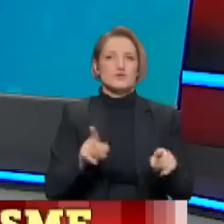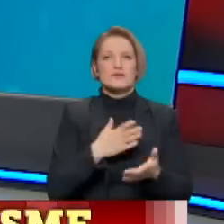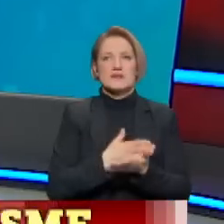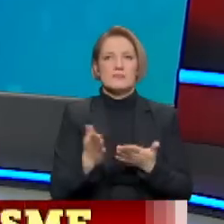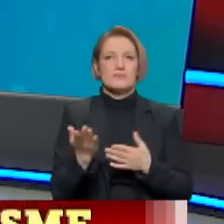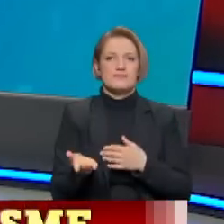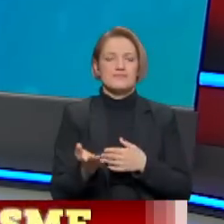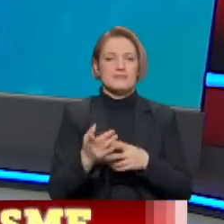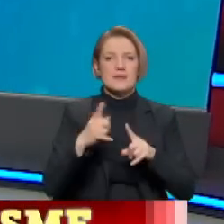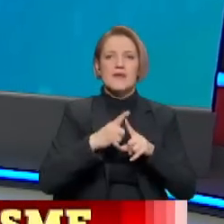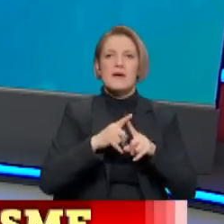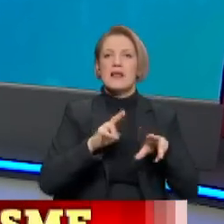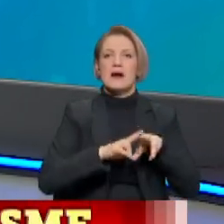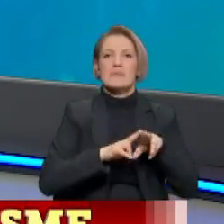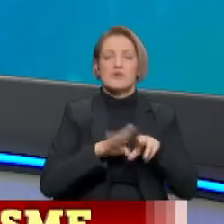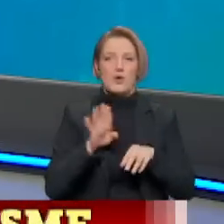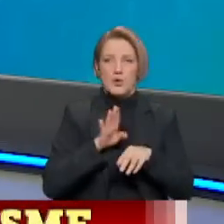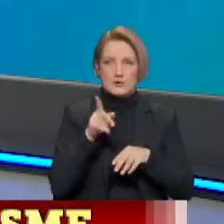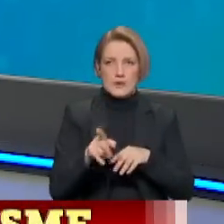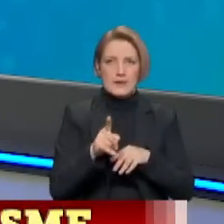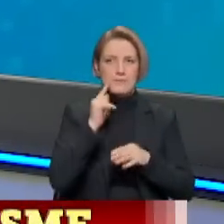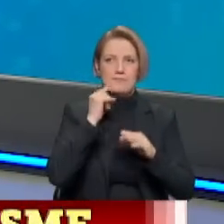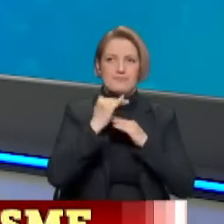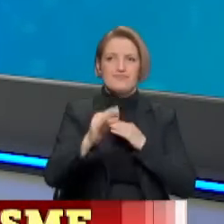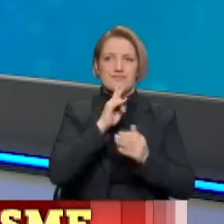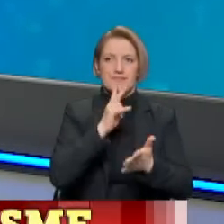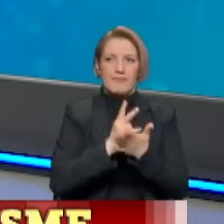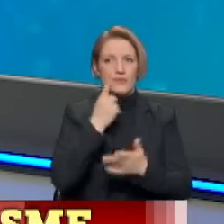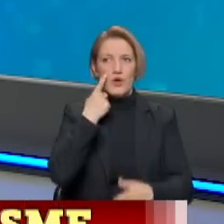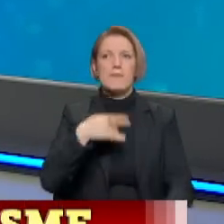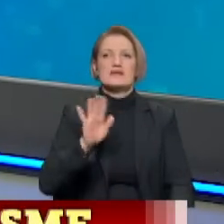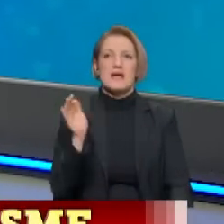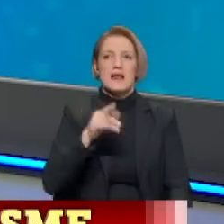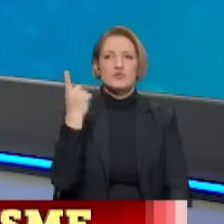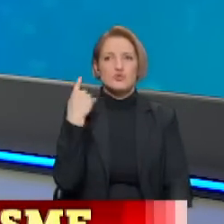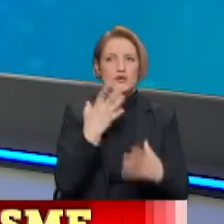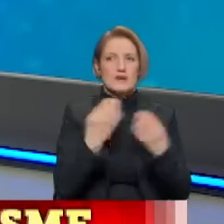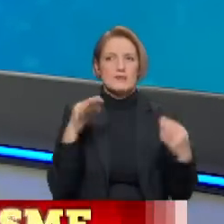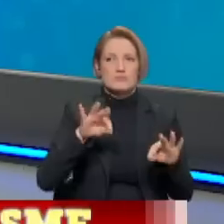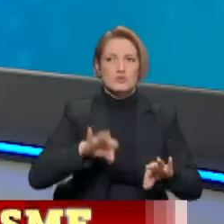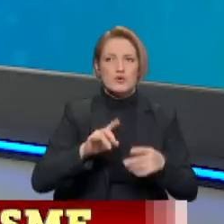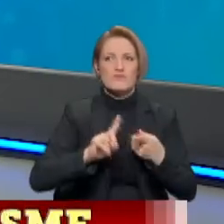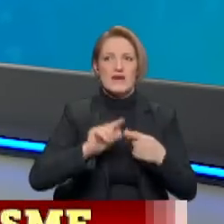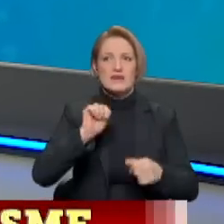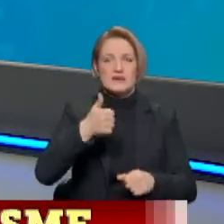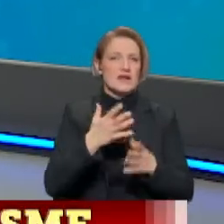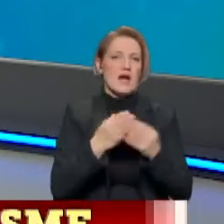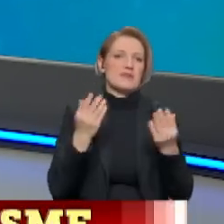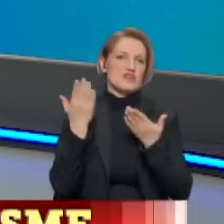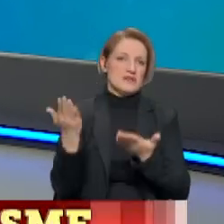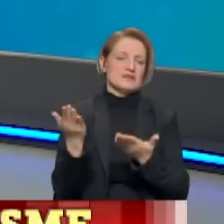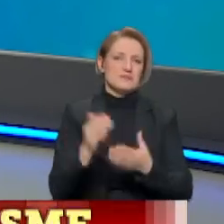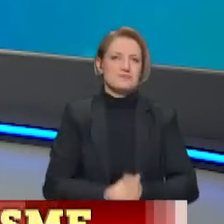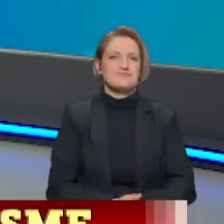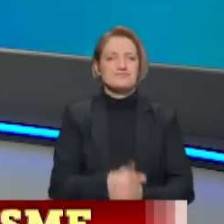edelim. Temel Karamollaoğlu, millet iradesini görmezden gelenler dün kaybetmiştir, bugün ve yarın da